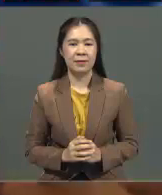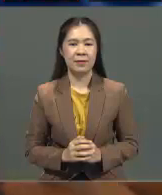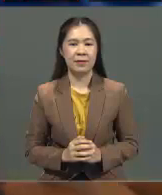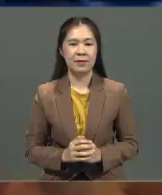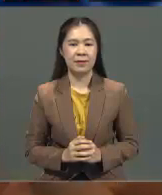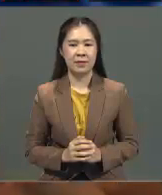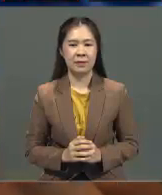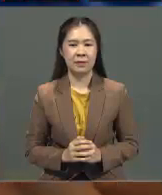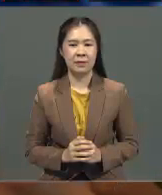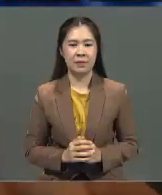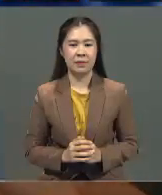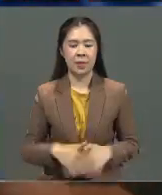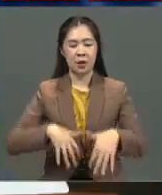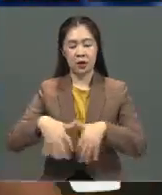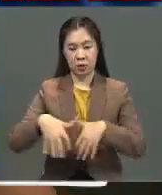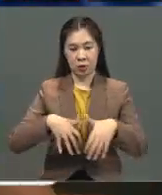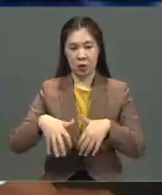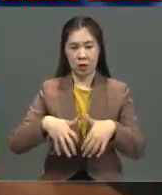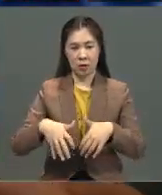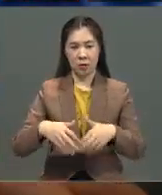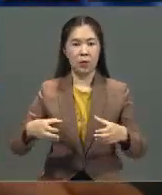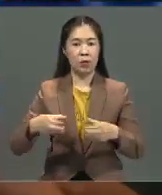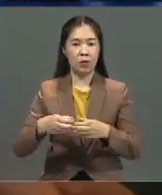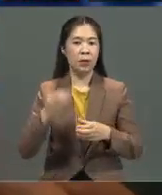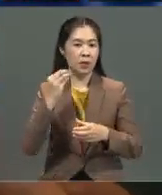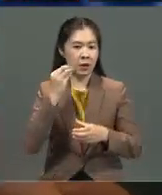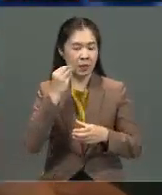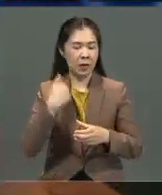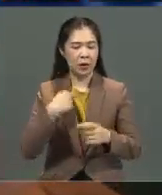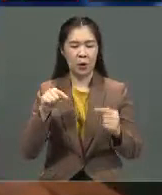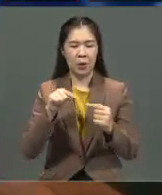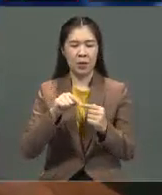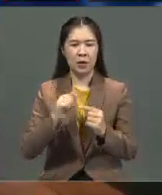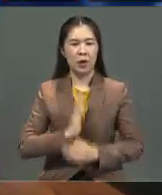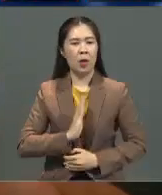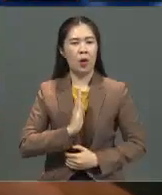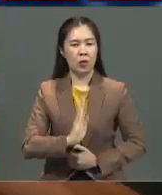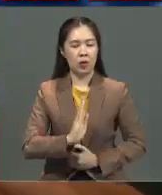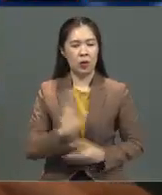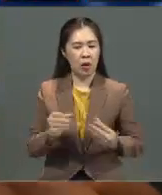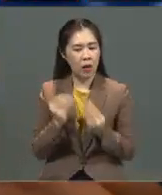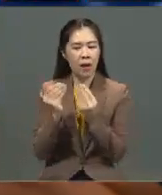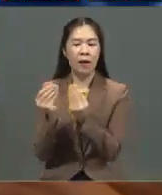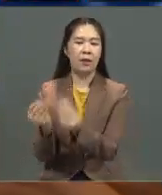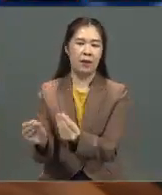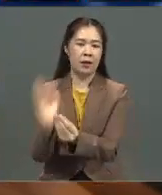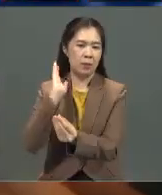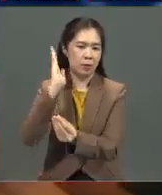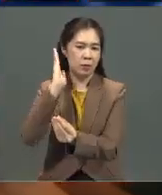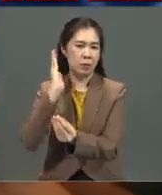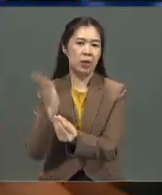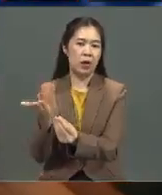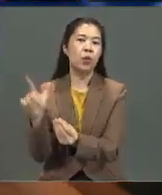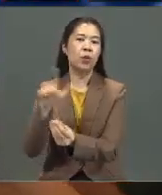ทับสะแกก็รู้สึกว่าเหมือนกับคืนความเป็นธรรมและคืนความเป็นศักดิ์ศรีความเป็นมนุษย์ให้กับคุณ